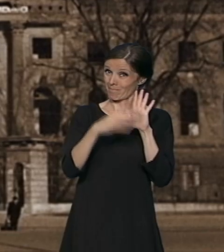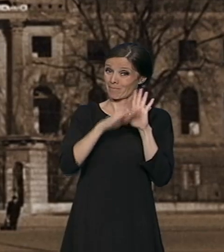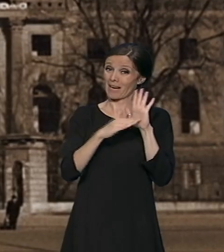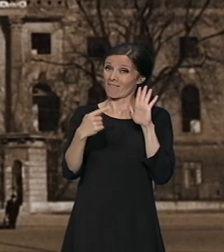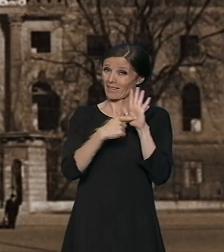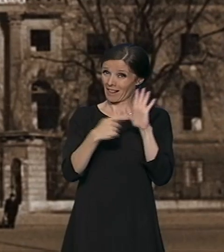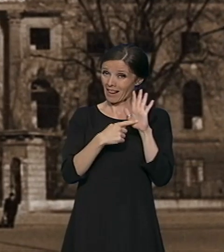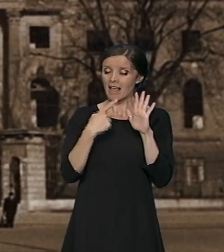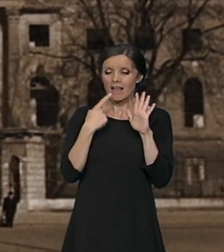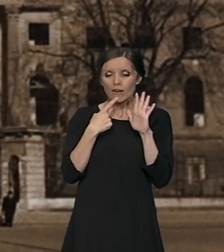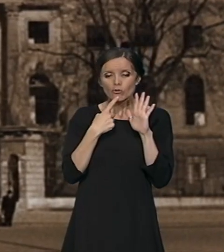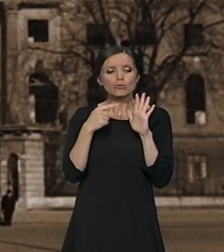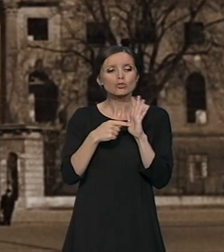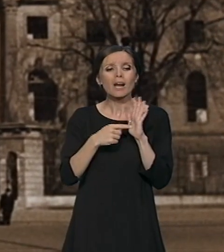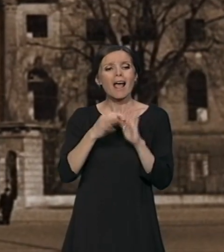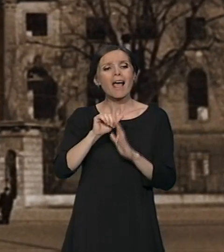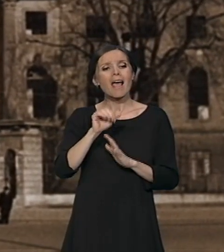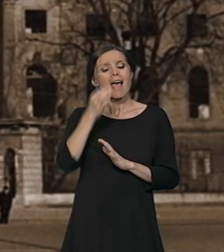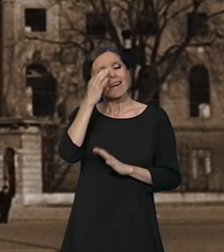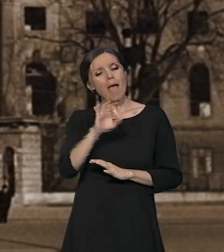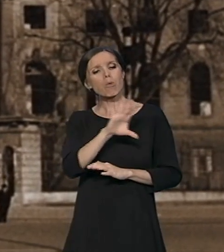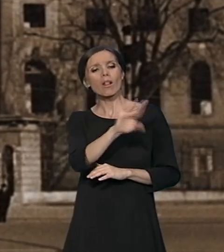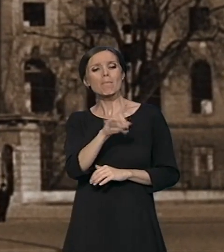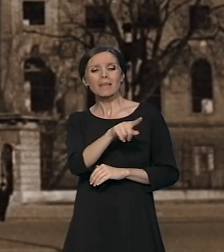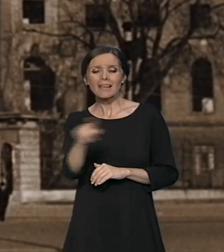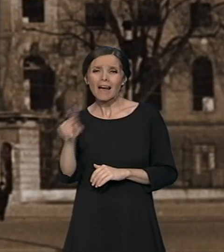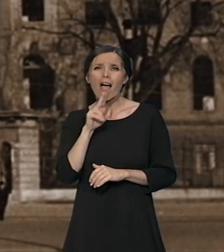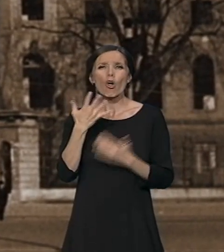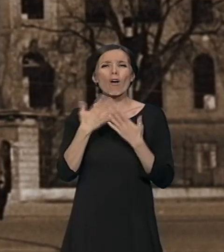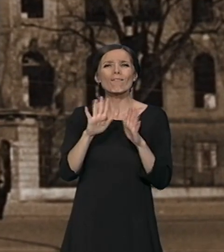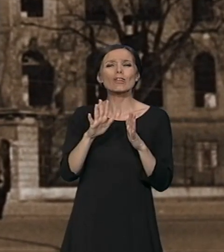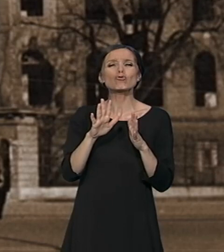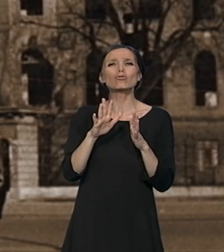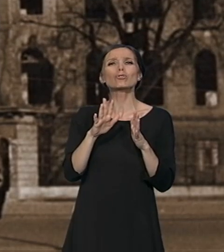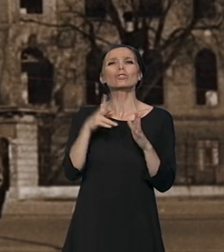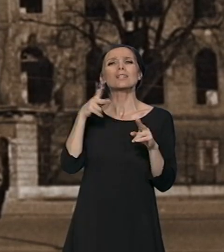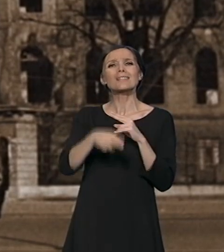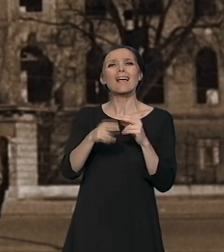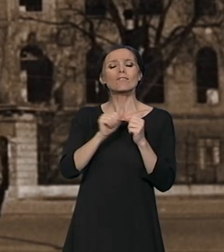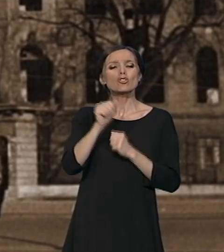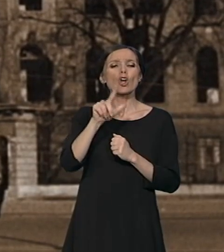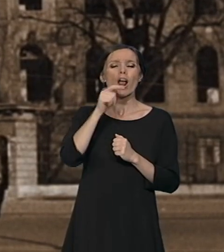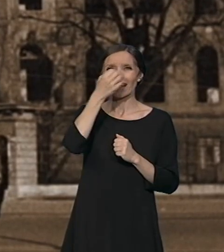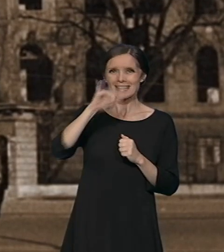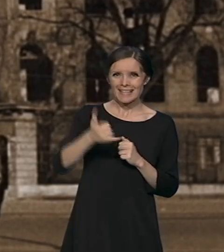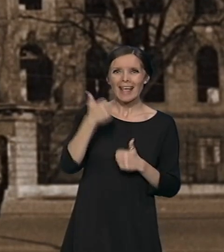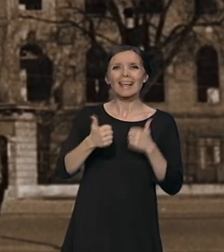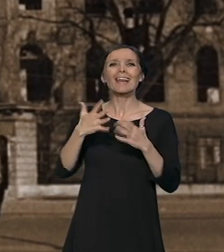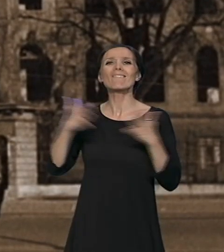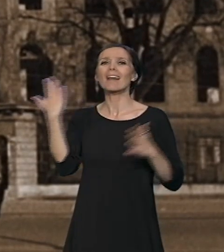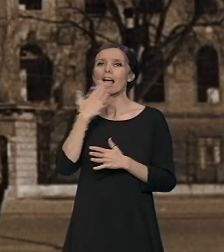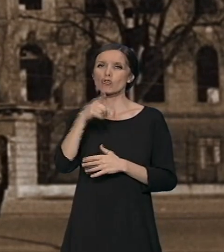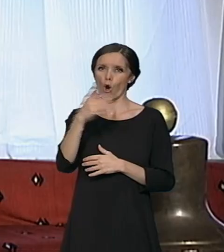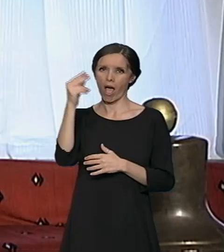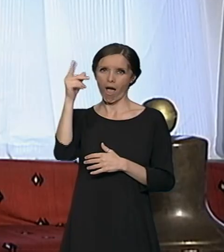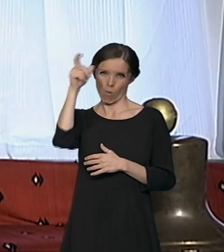najbolje poslati one studente koji su prethodno završili ili licej ili veliku školu u Beogradu, jer